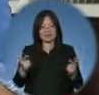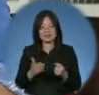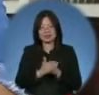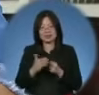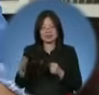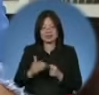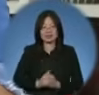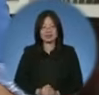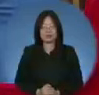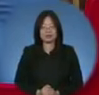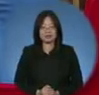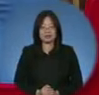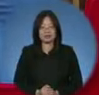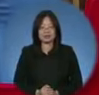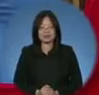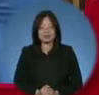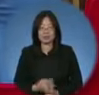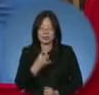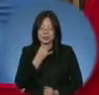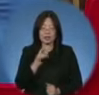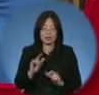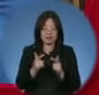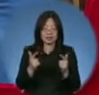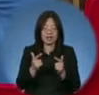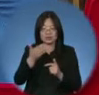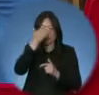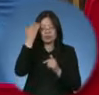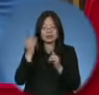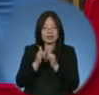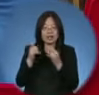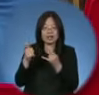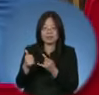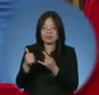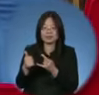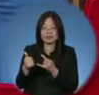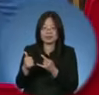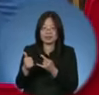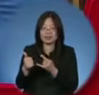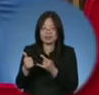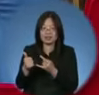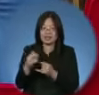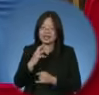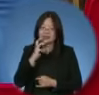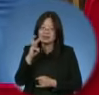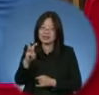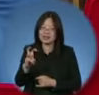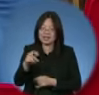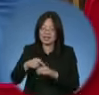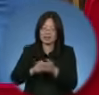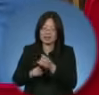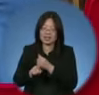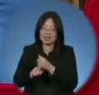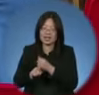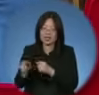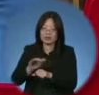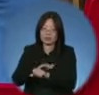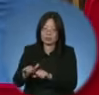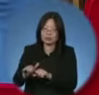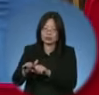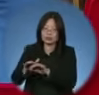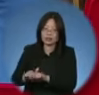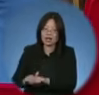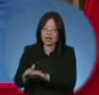예, 예. 우리 선생님 그뿐 아니라 젊은이들한테 이렇게 뭐 30살 심리학에 묻다 뭐 이런 것뿐